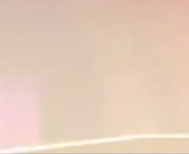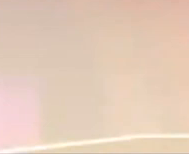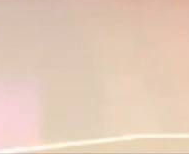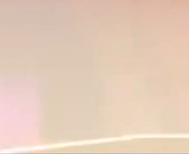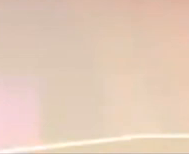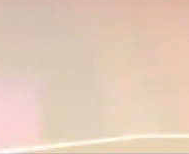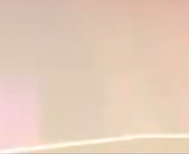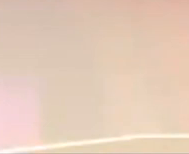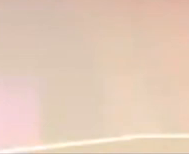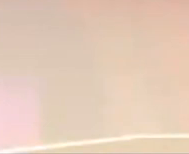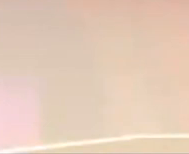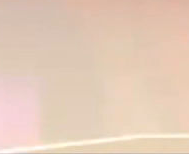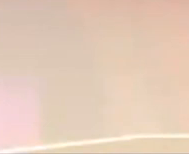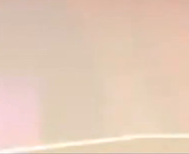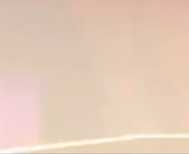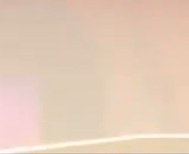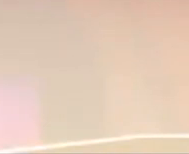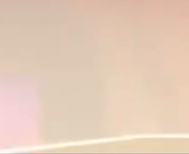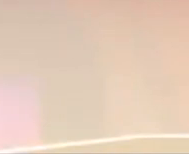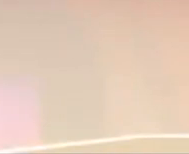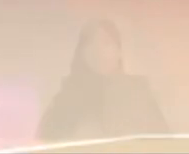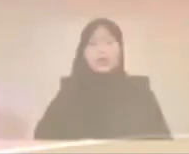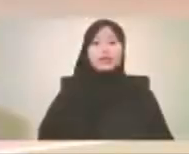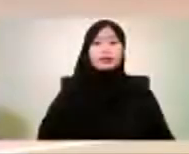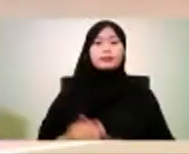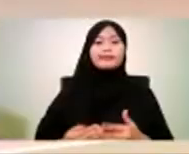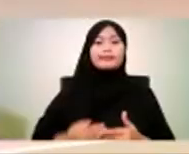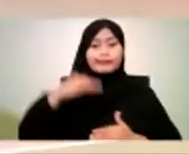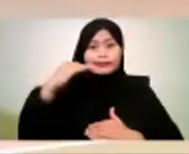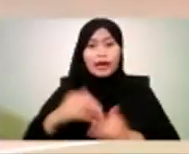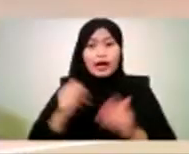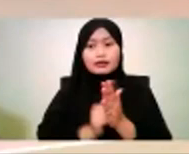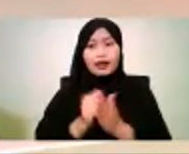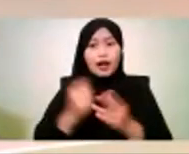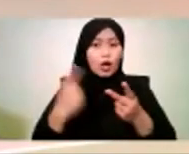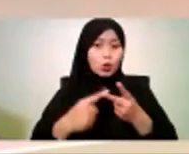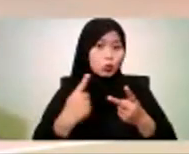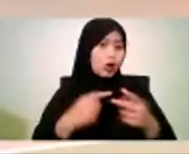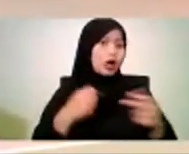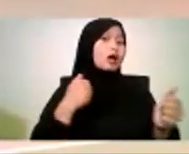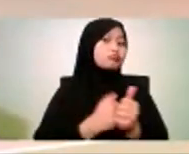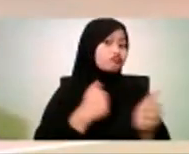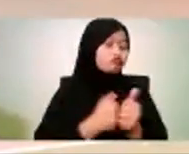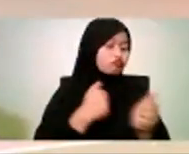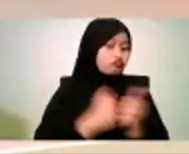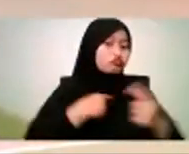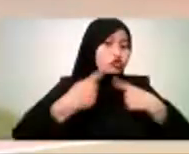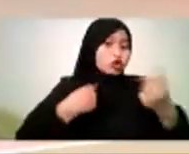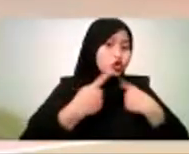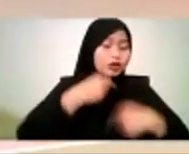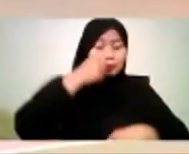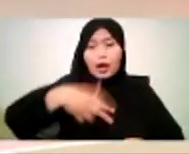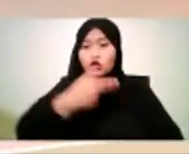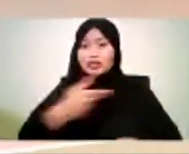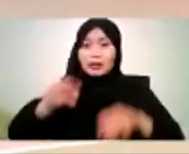bapak ibu hadirin yang kami hormati menuju acara kita selanjutnya akan kita ikuti bersama diskusi Bank